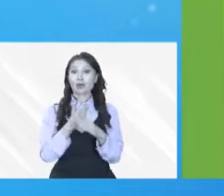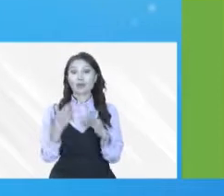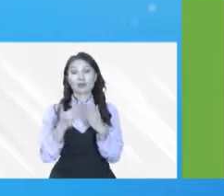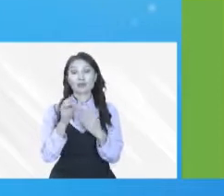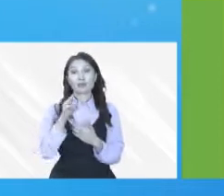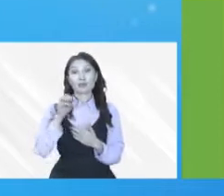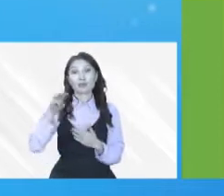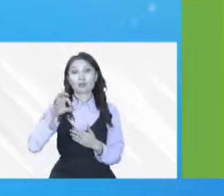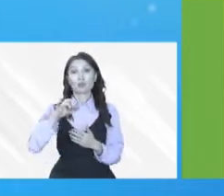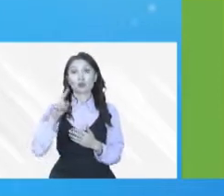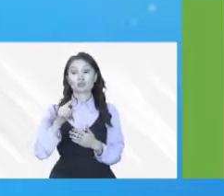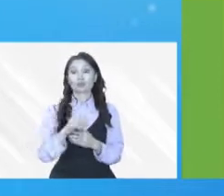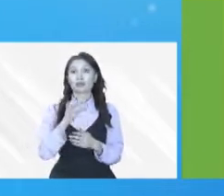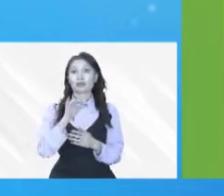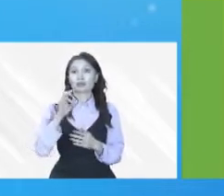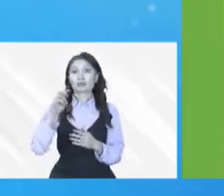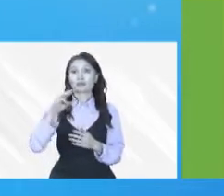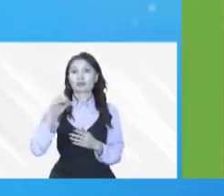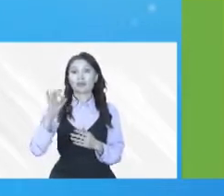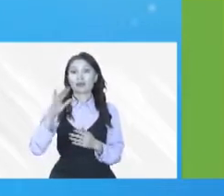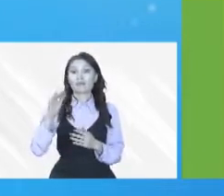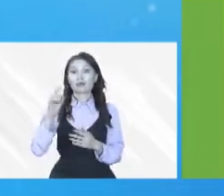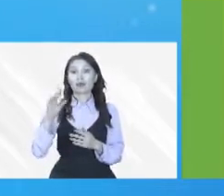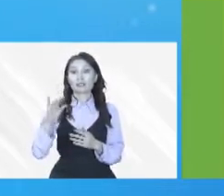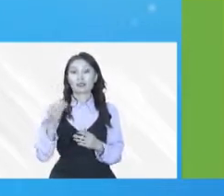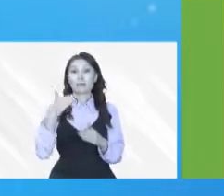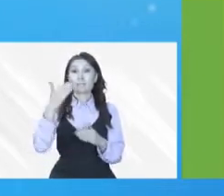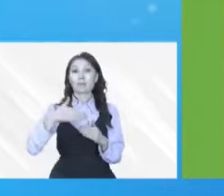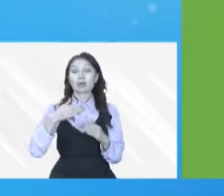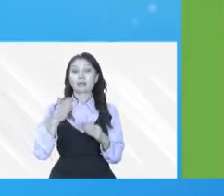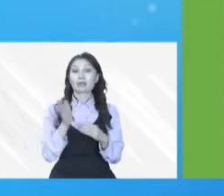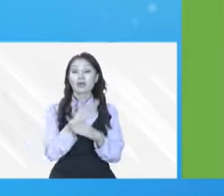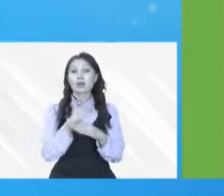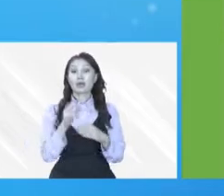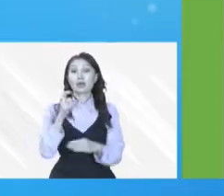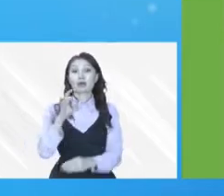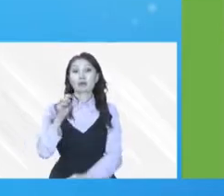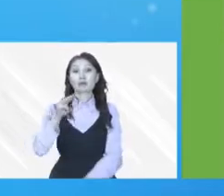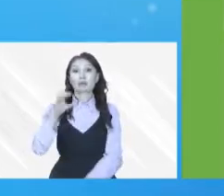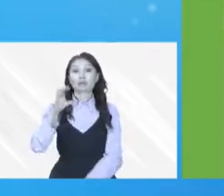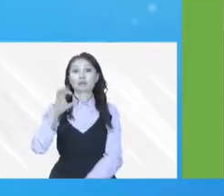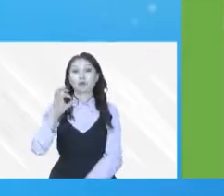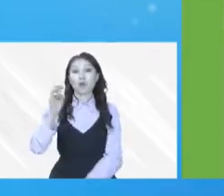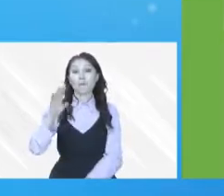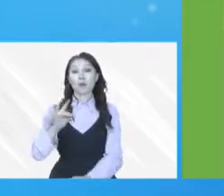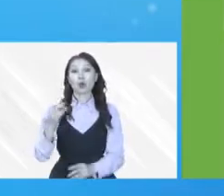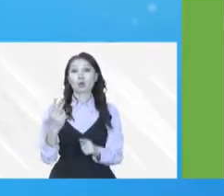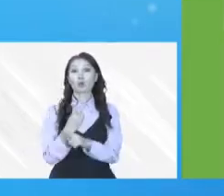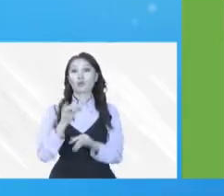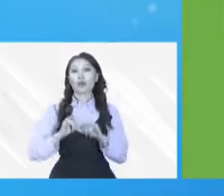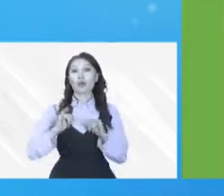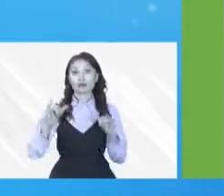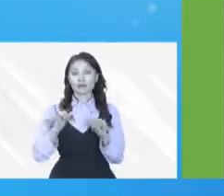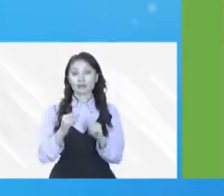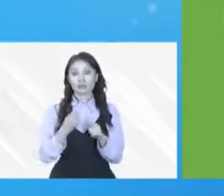митоз. В интерфазе перед делением хромосомы удваиваются. Этот